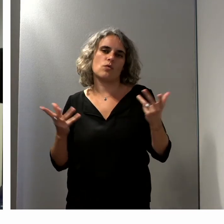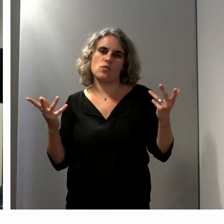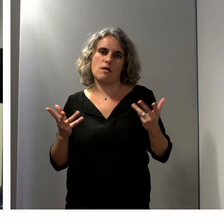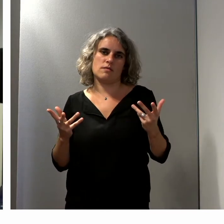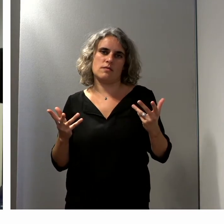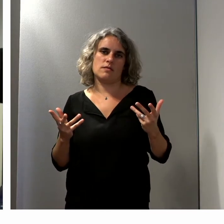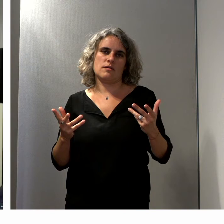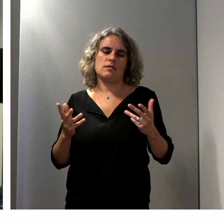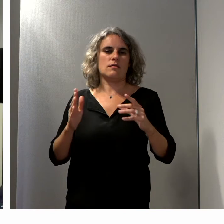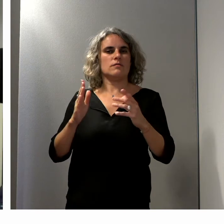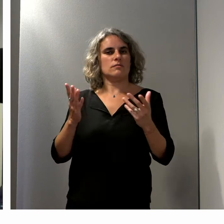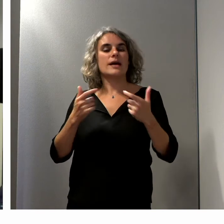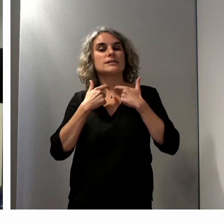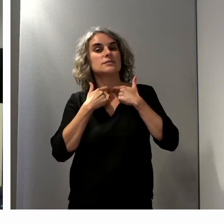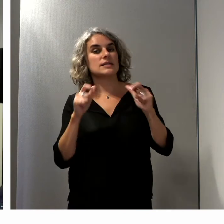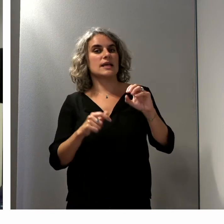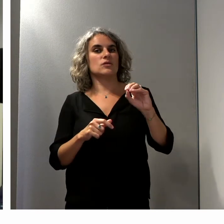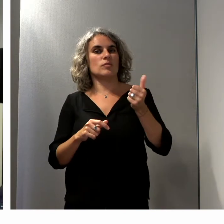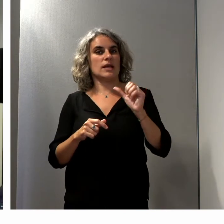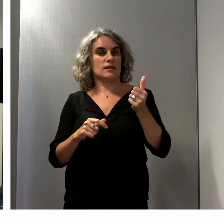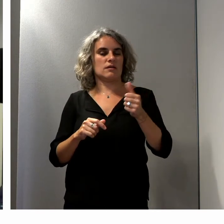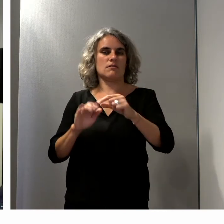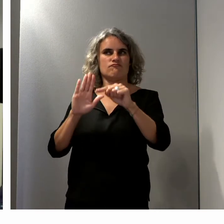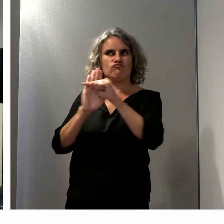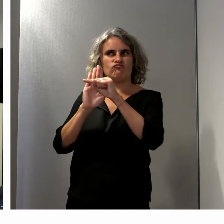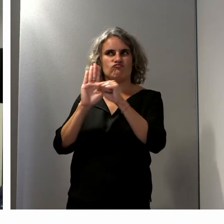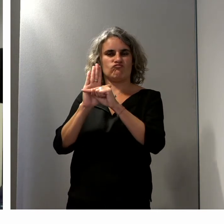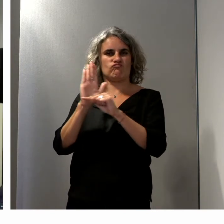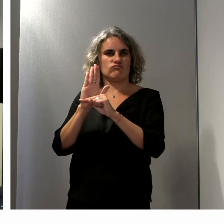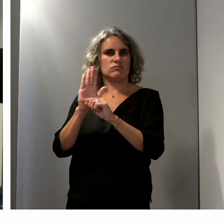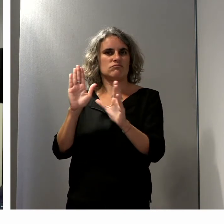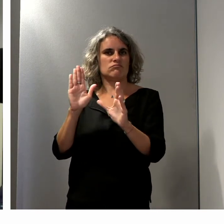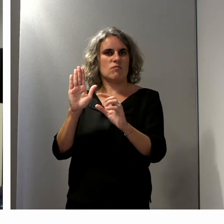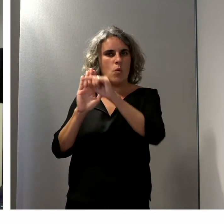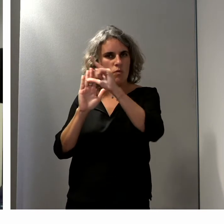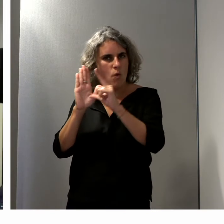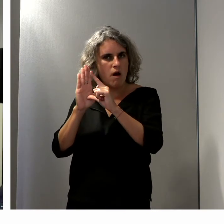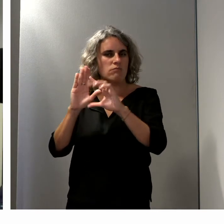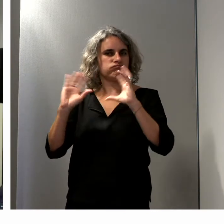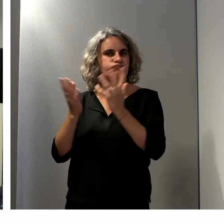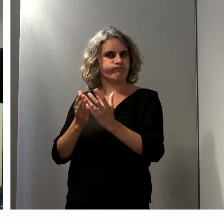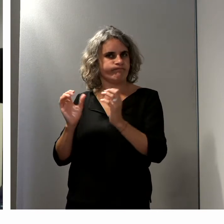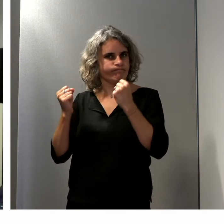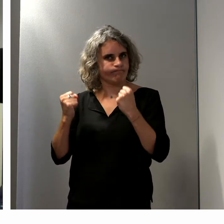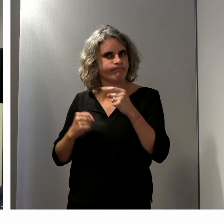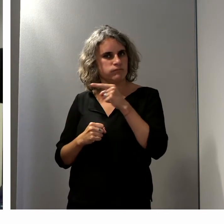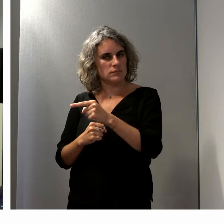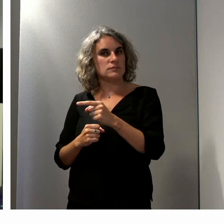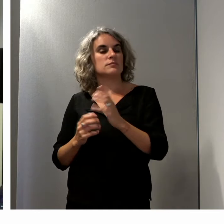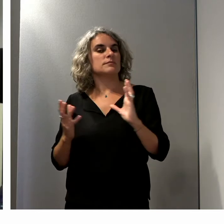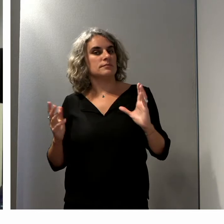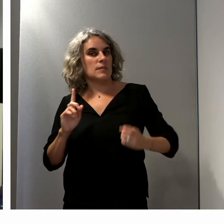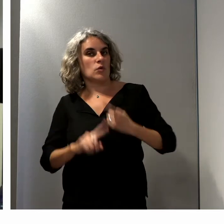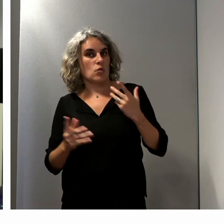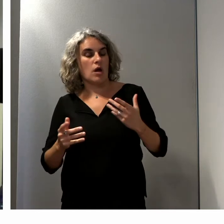de l'encadrement juridique de l'accessibilité numérique, c'est quand même partir du principe que cette accessibilité numérique qui peut